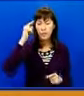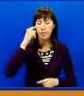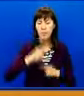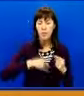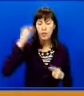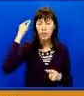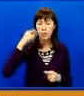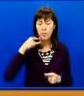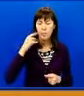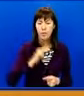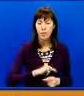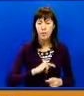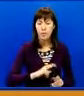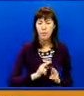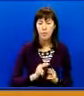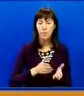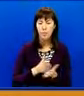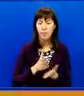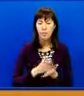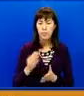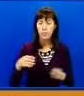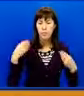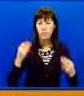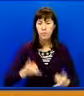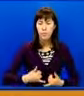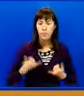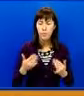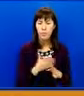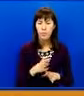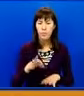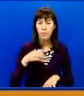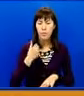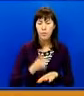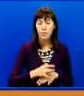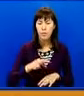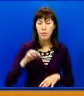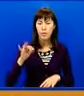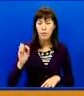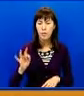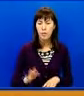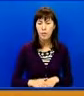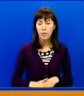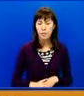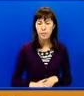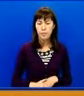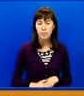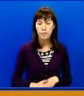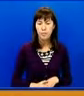поколения казахстанцев. Работа педагогов заслуживает искреннего уважения, делится аким Отырарского района.